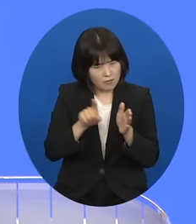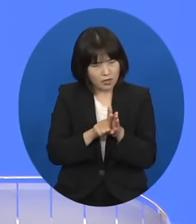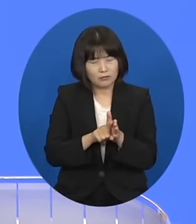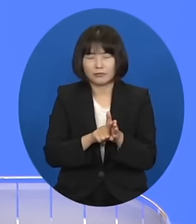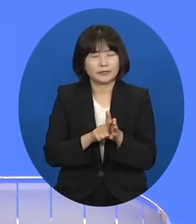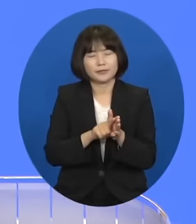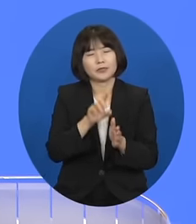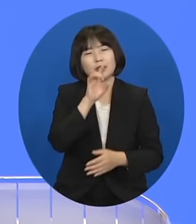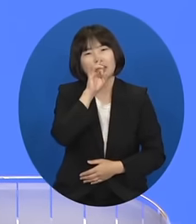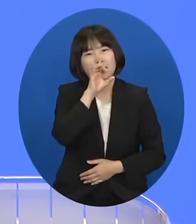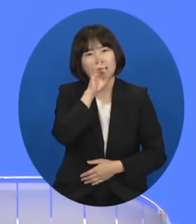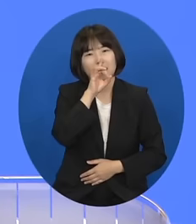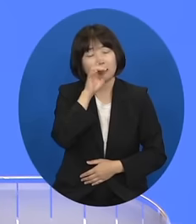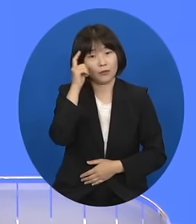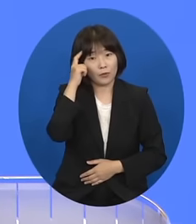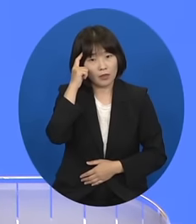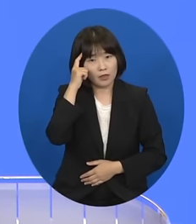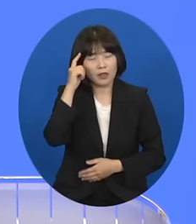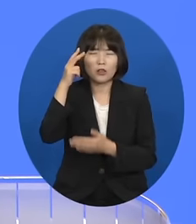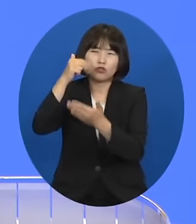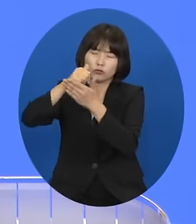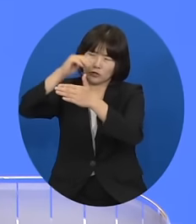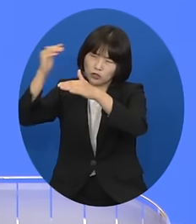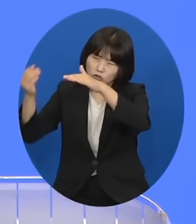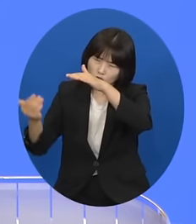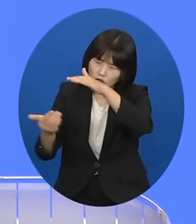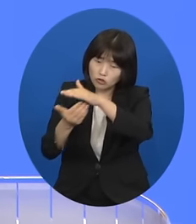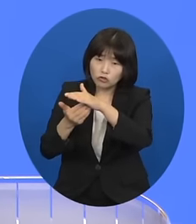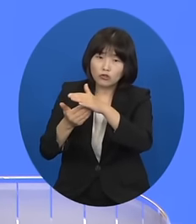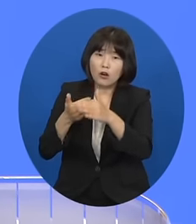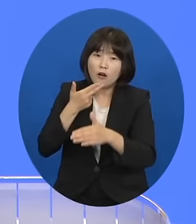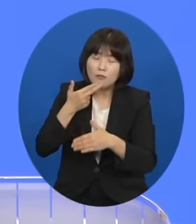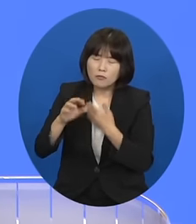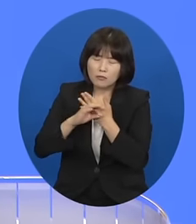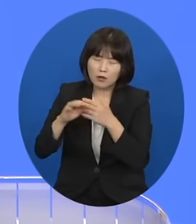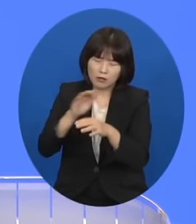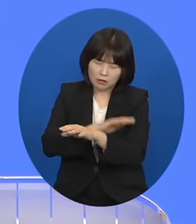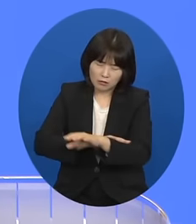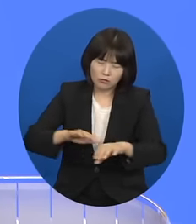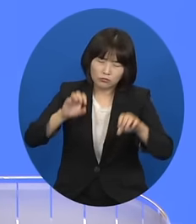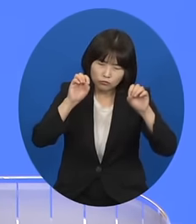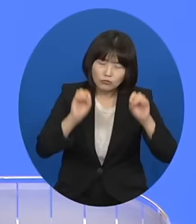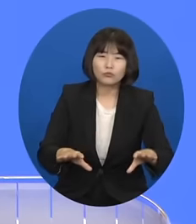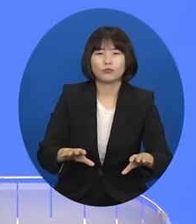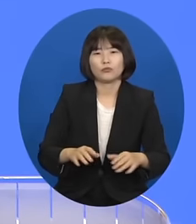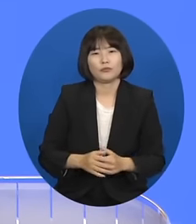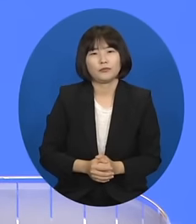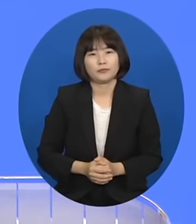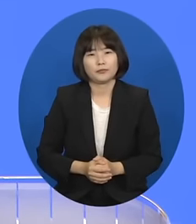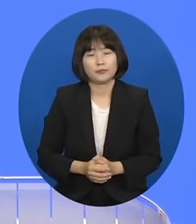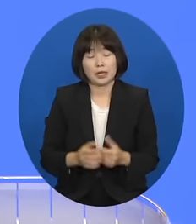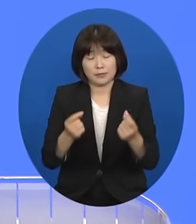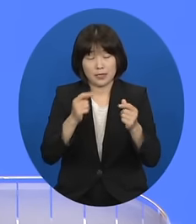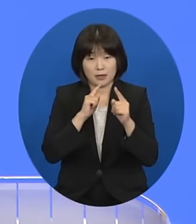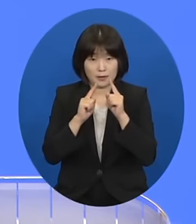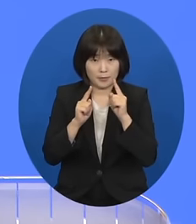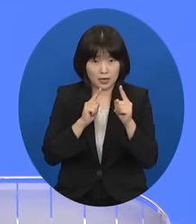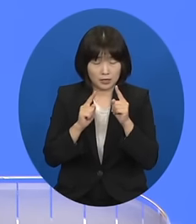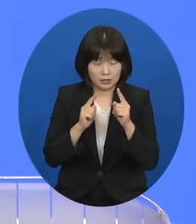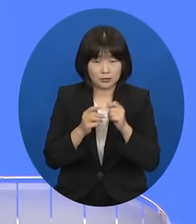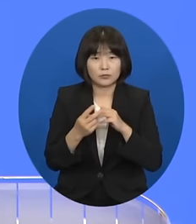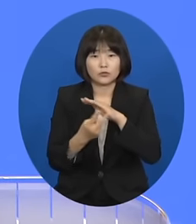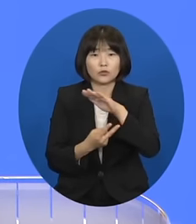된다. 왜냐하면 주님이 세우지 않냐면 다 헛수고가 되기 때문이라는 거예요. 이 유사한 말씀이